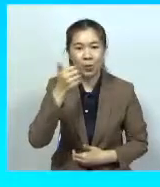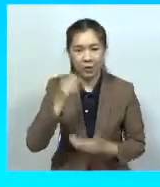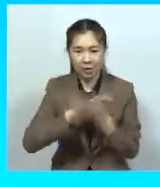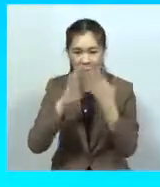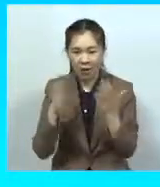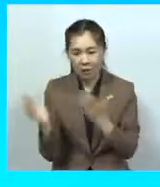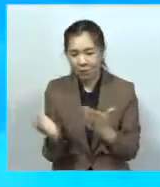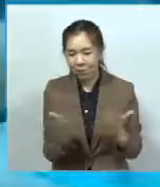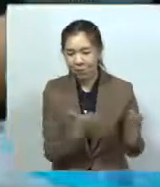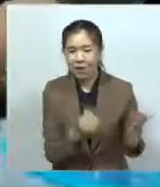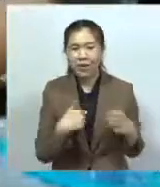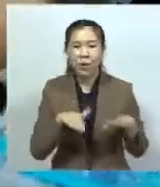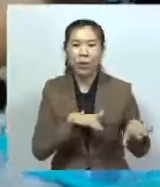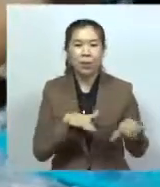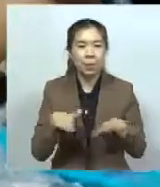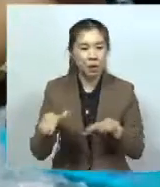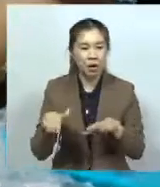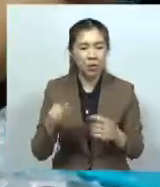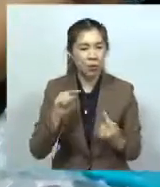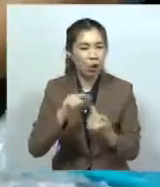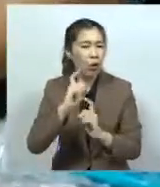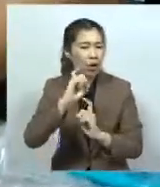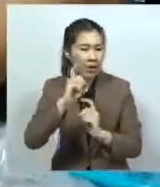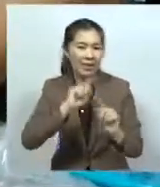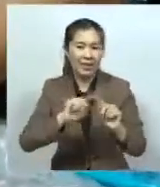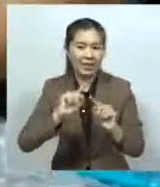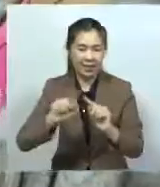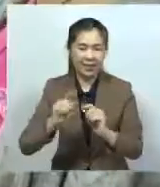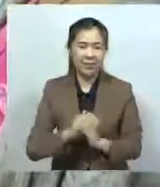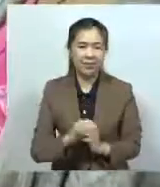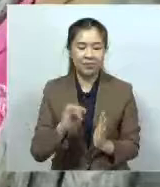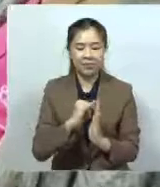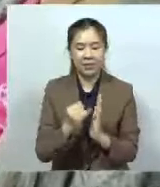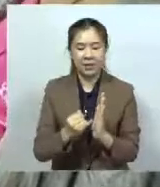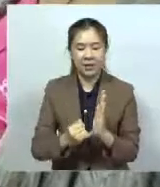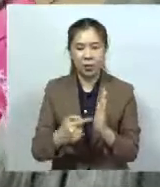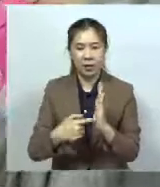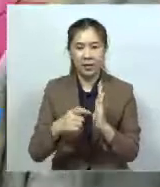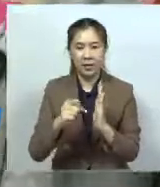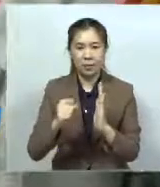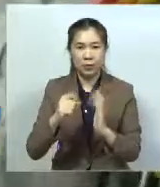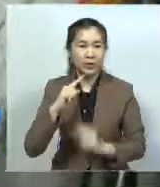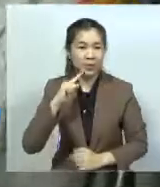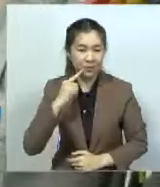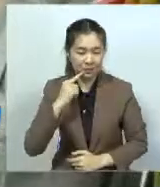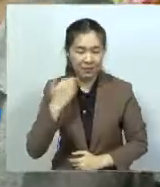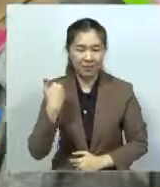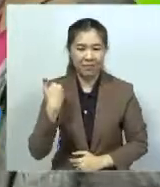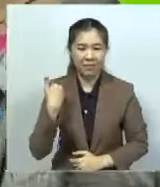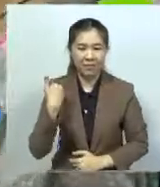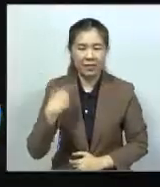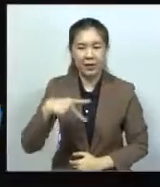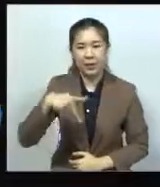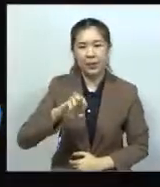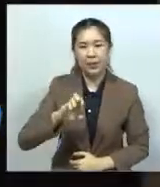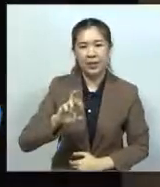างๆและมาดูการเตรียมความพร้อมกันบ้างอย่างด้านความปลอดภัยนะคะทางจังหวัดสมุทรสาครทางรองผู้ราชการจังหวัดนายพิริย